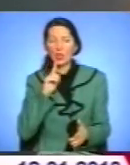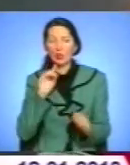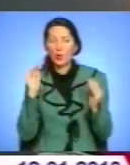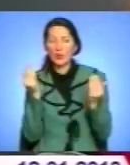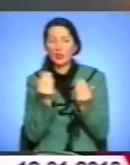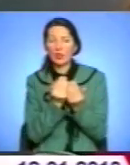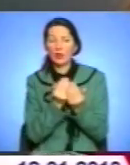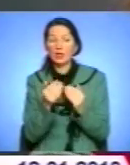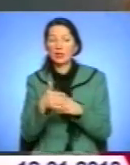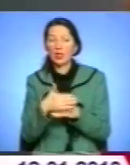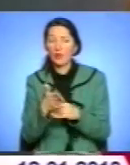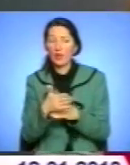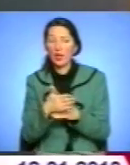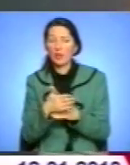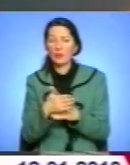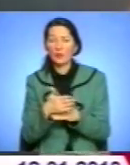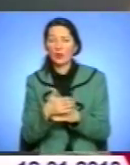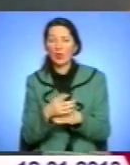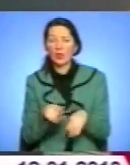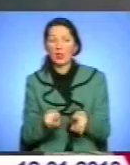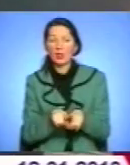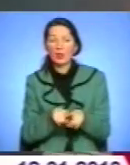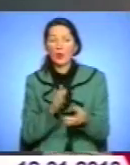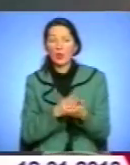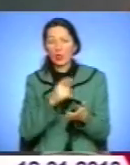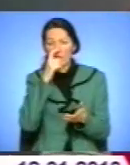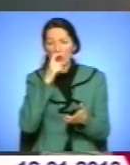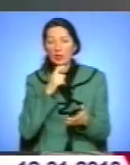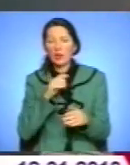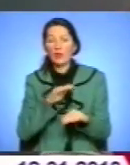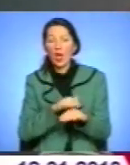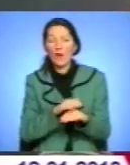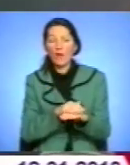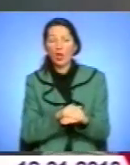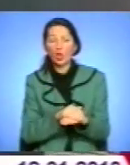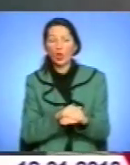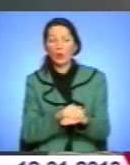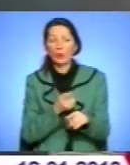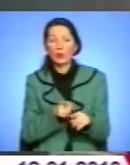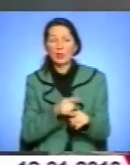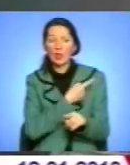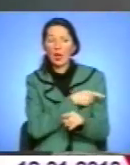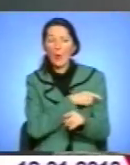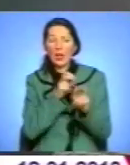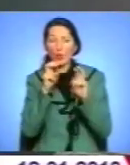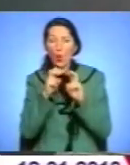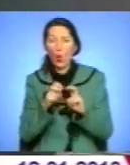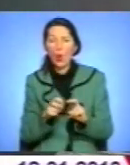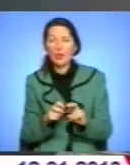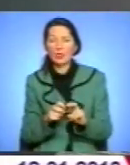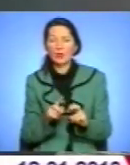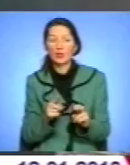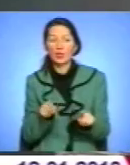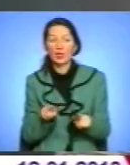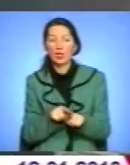закривалися ті самі двері. Ось, це так само є негативним фактором цих медоглядів. І ще